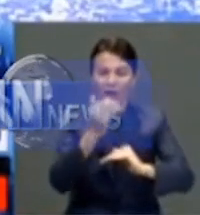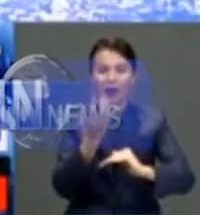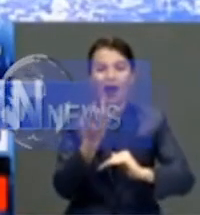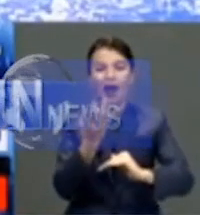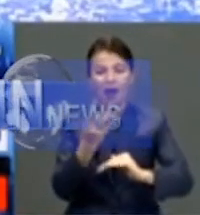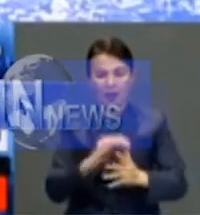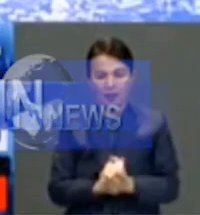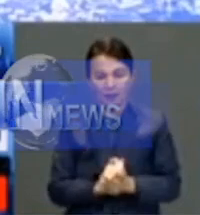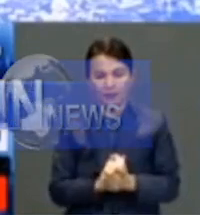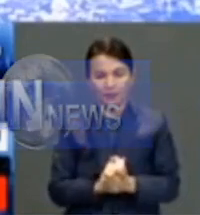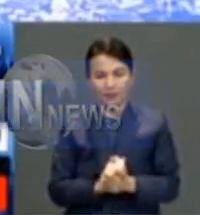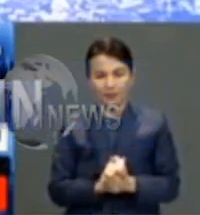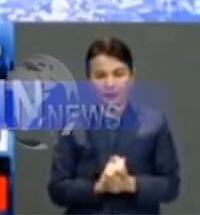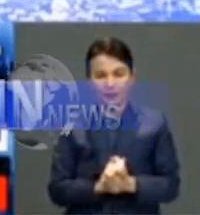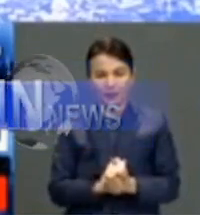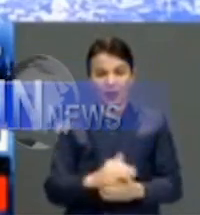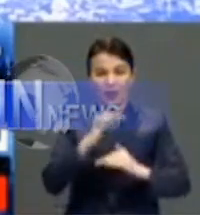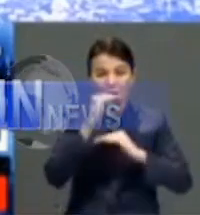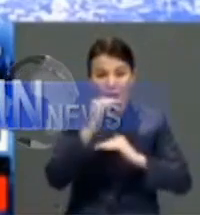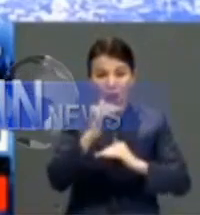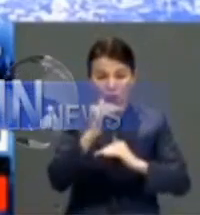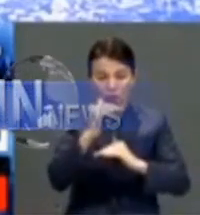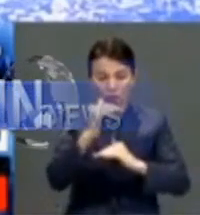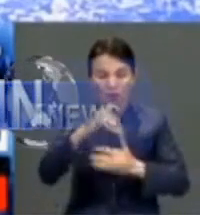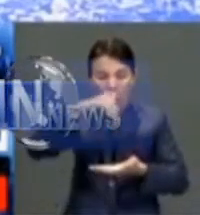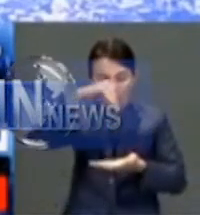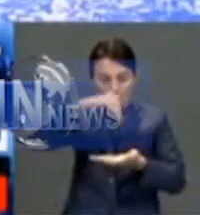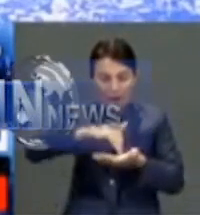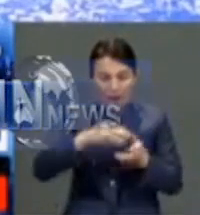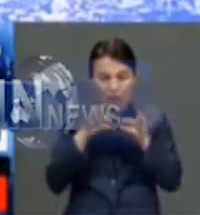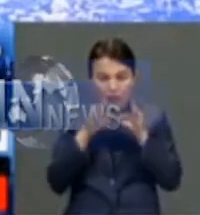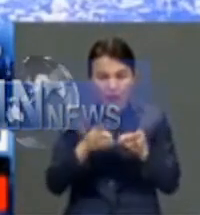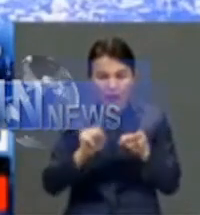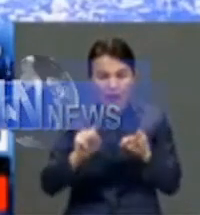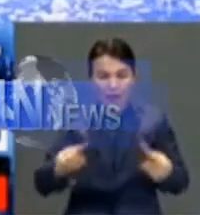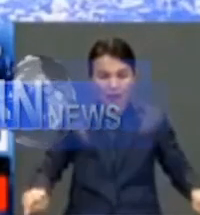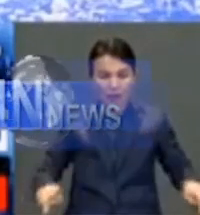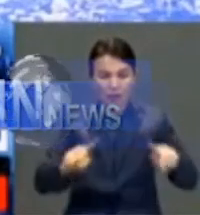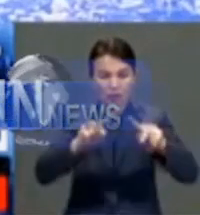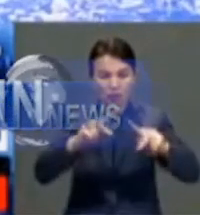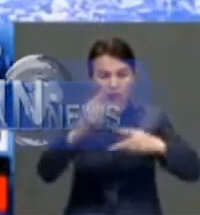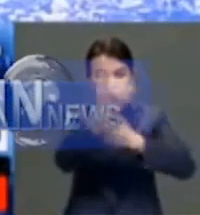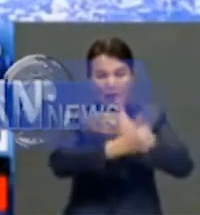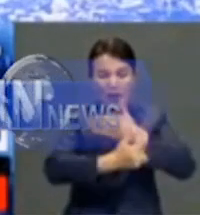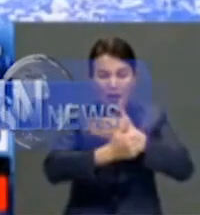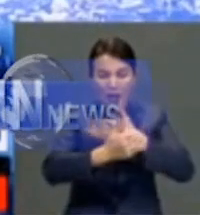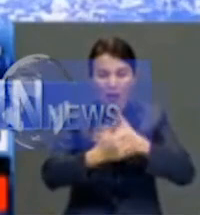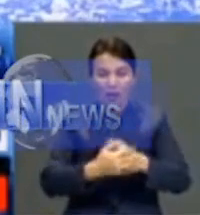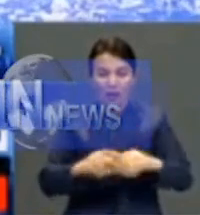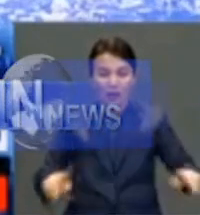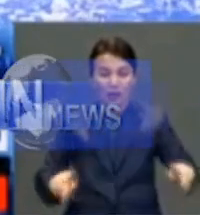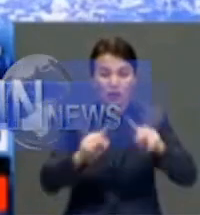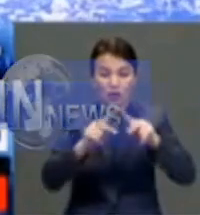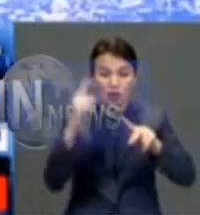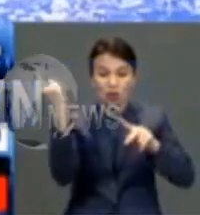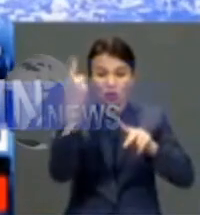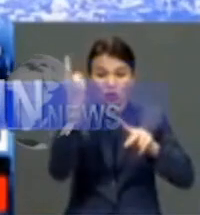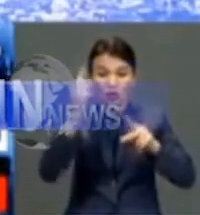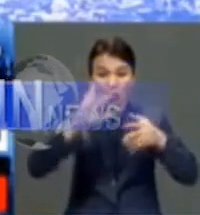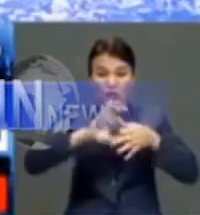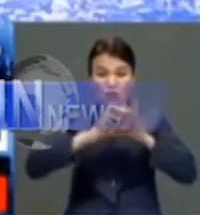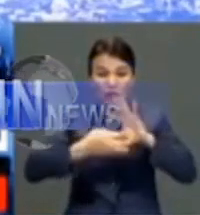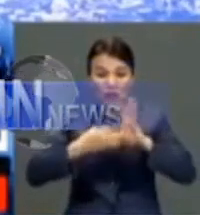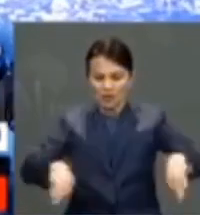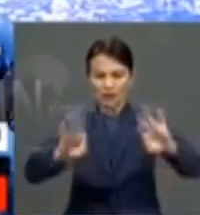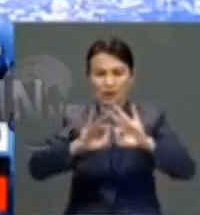การยกเลิกการห้ามออกนอกเคหสถานหรือการเคอร์ฟิวค่ะซึ่งยังคงมีการคงมาตรการควบคุมการเดินทางเข้าราชอาณาจักรทั้งทางบกท